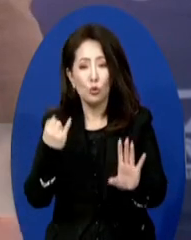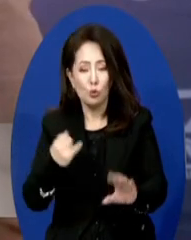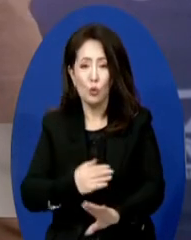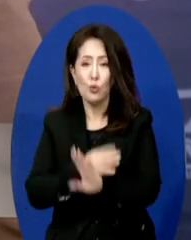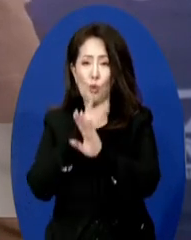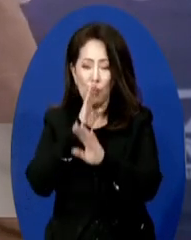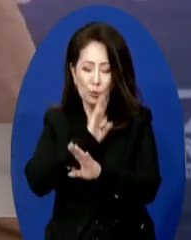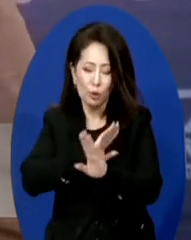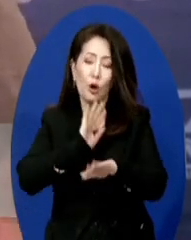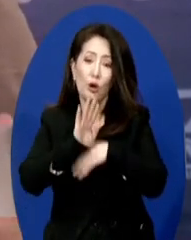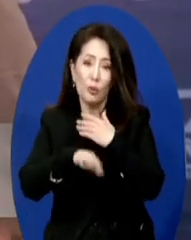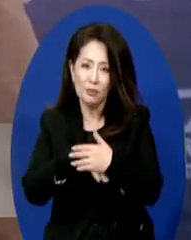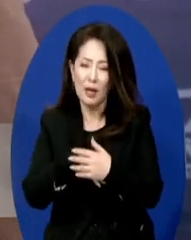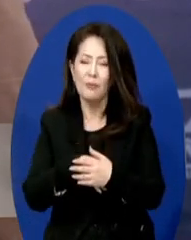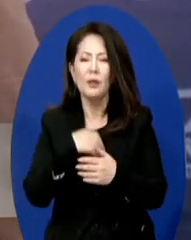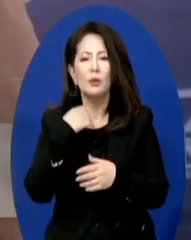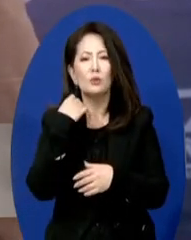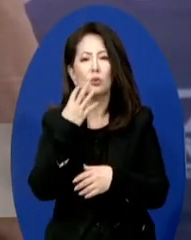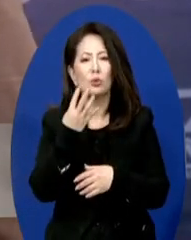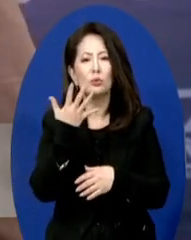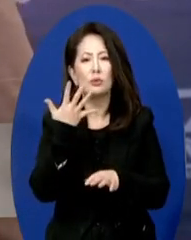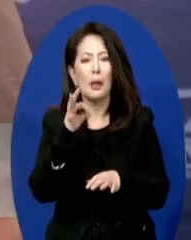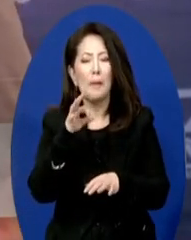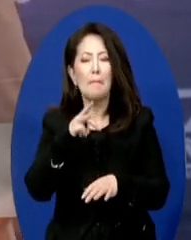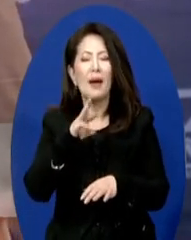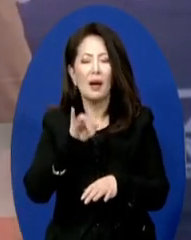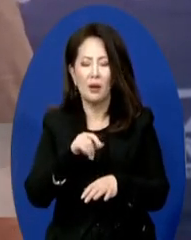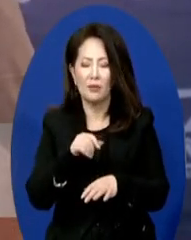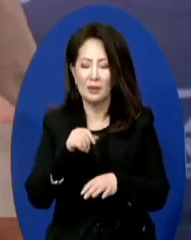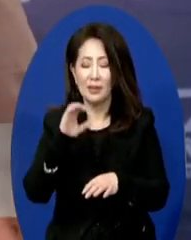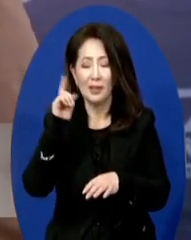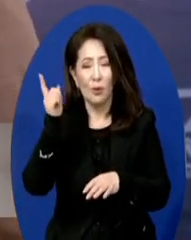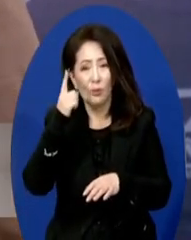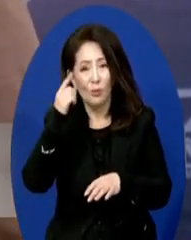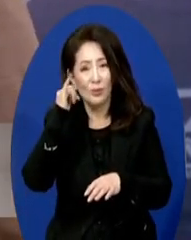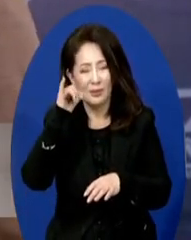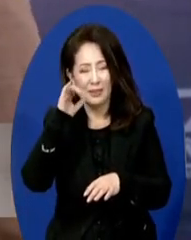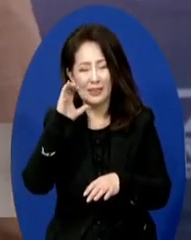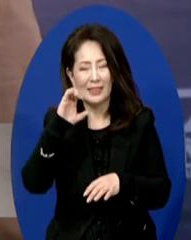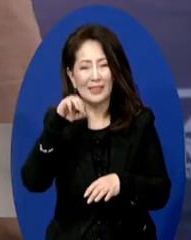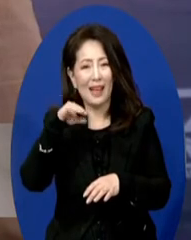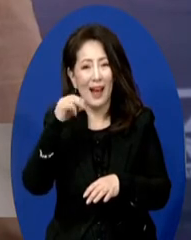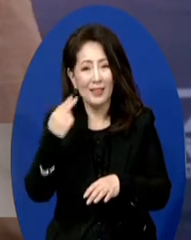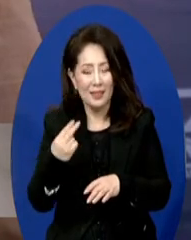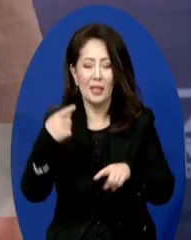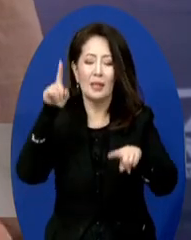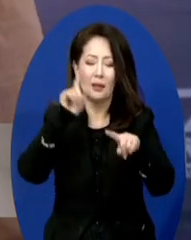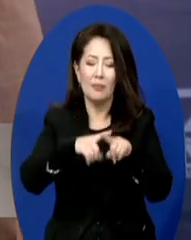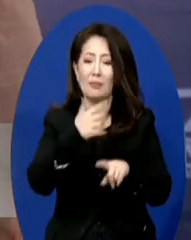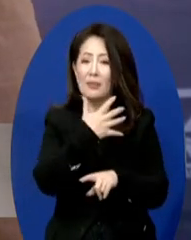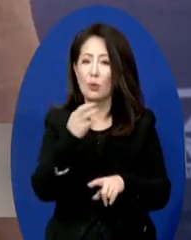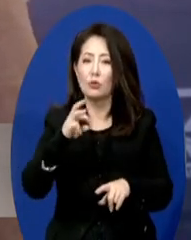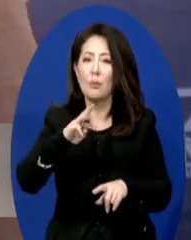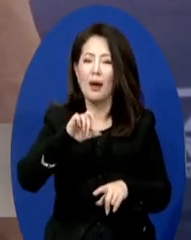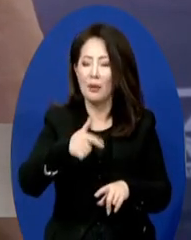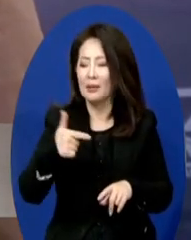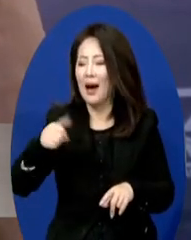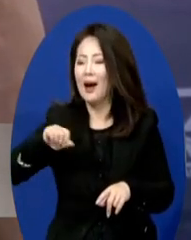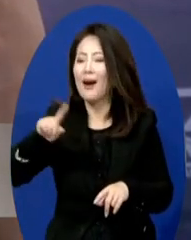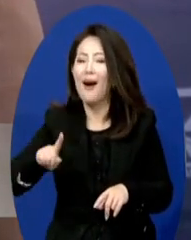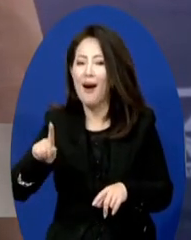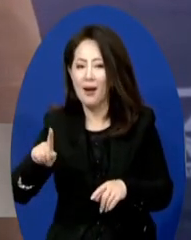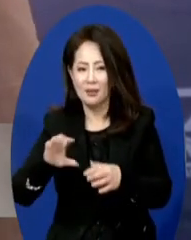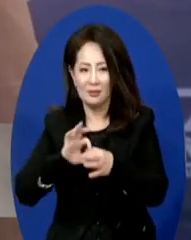явагдчихна. За энэ 450 мегаваттын нүүрсний цахилгаан станц. А цаашлах юм бол нэмэгдээд 500 мегаваттын одоо мета буюу